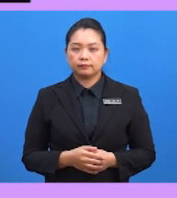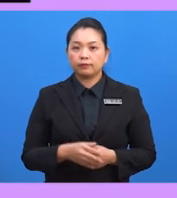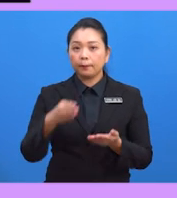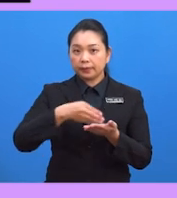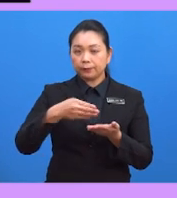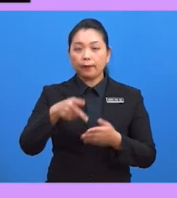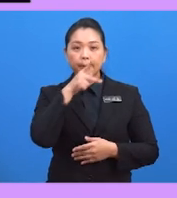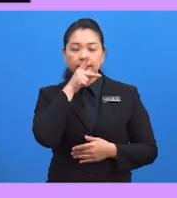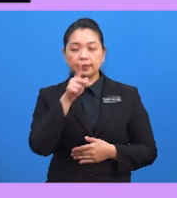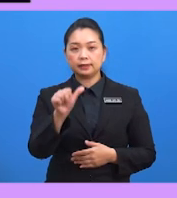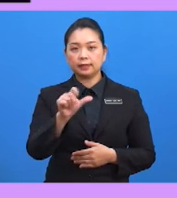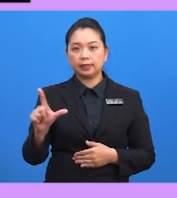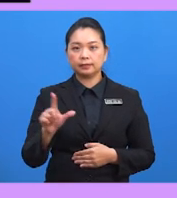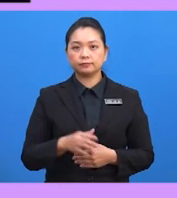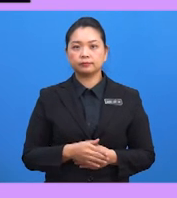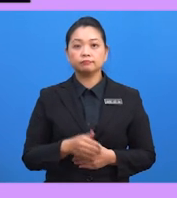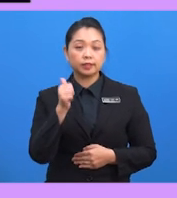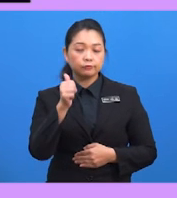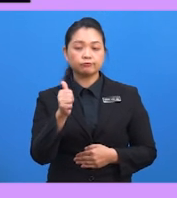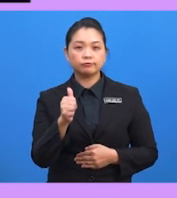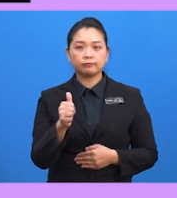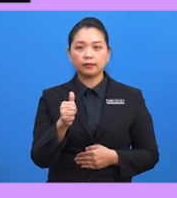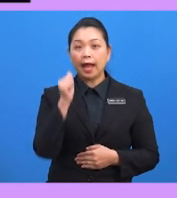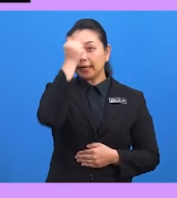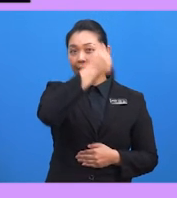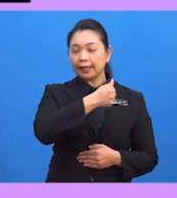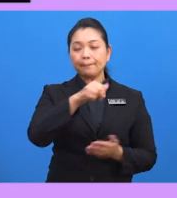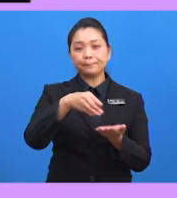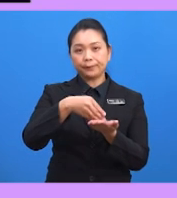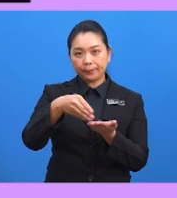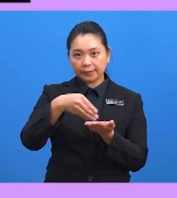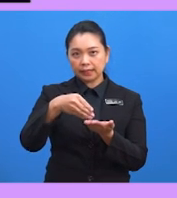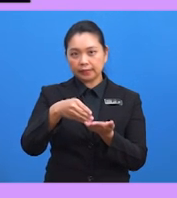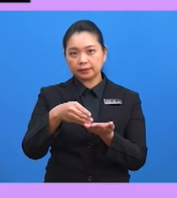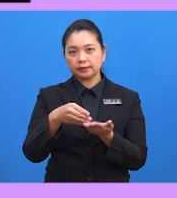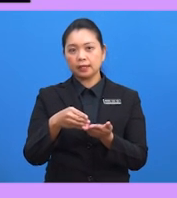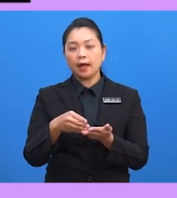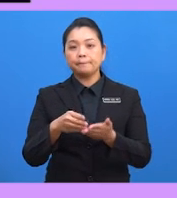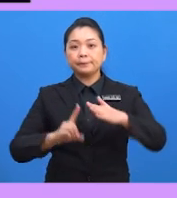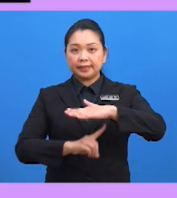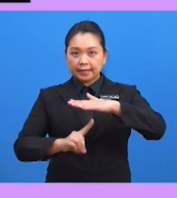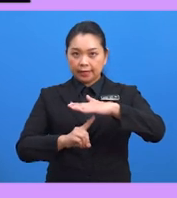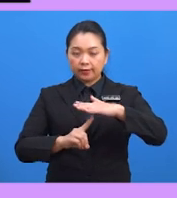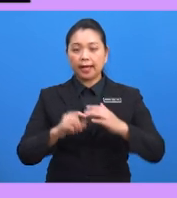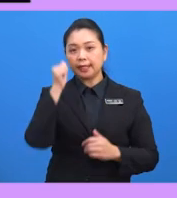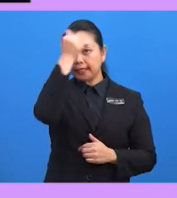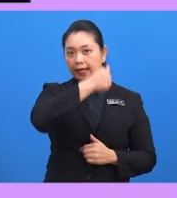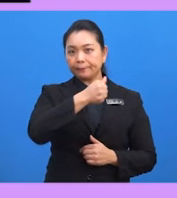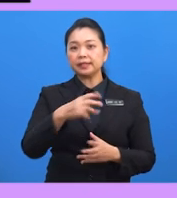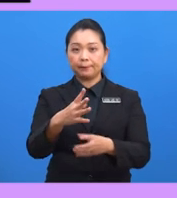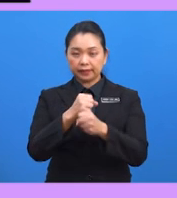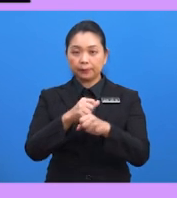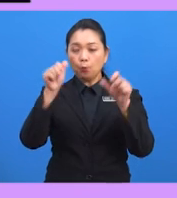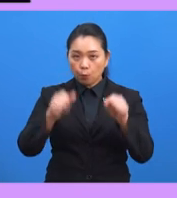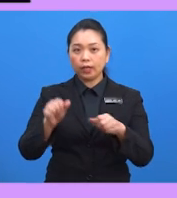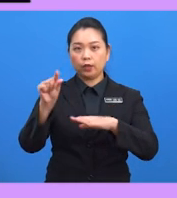Belanjawan peribadi ialah bagus, anggaran perbelanjaan berdasarkan tepat sekali, anggaran